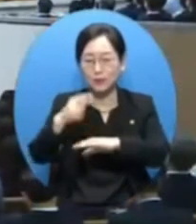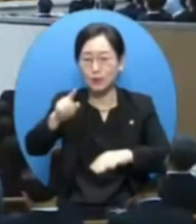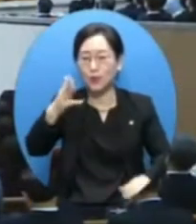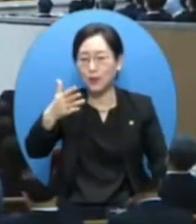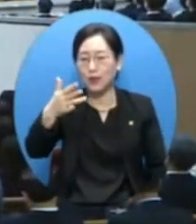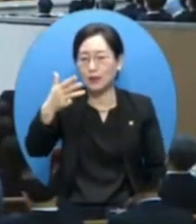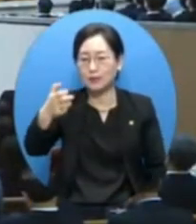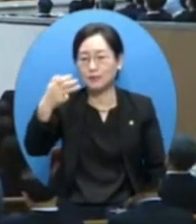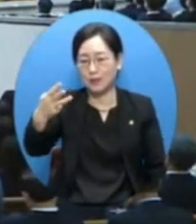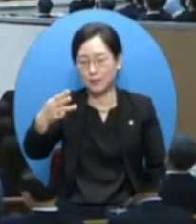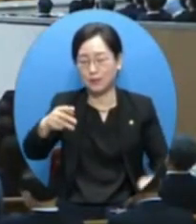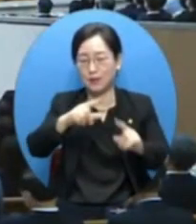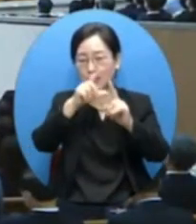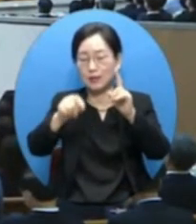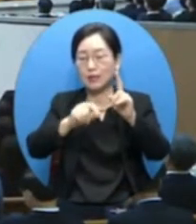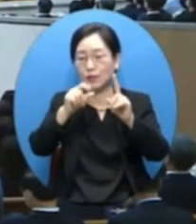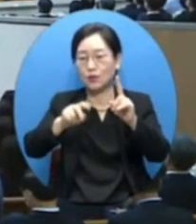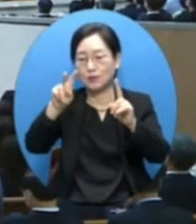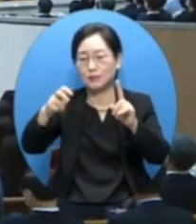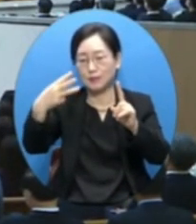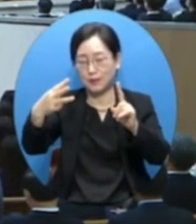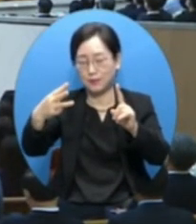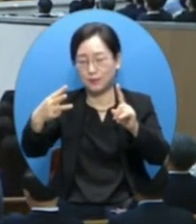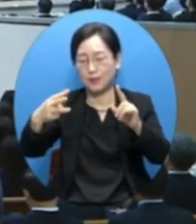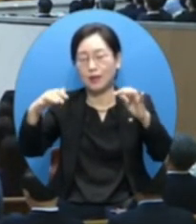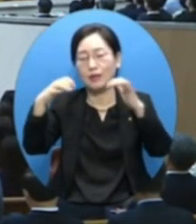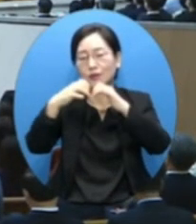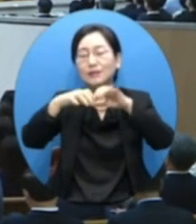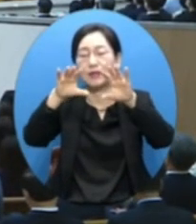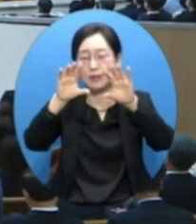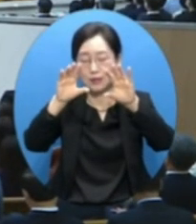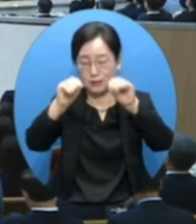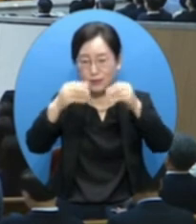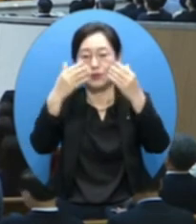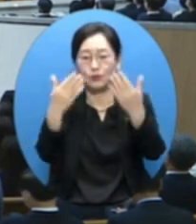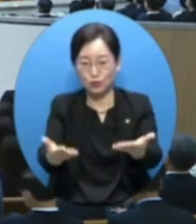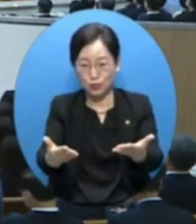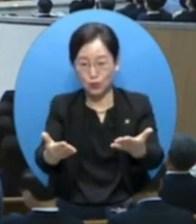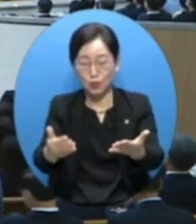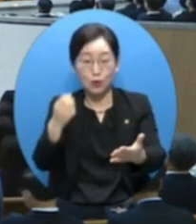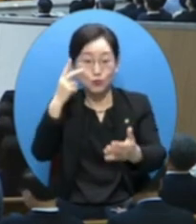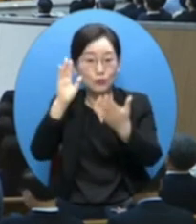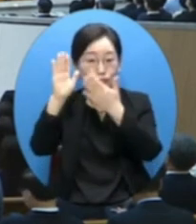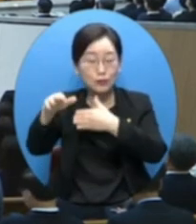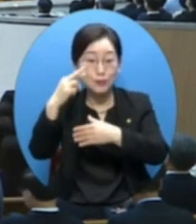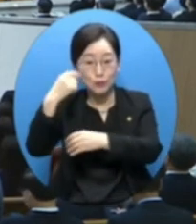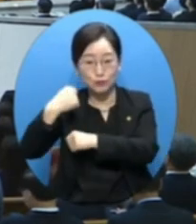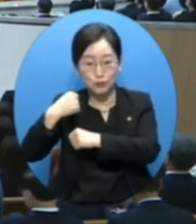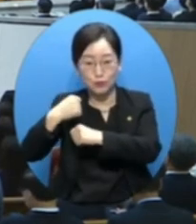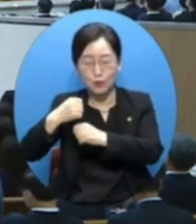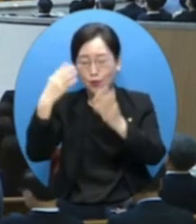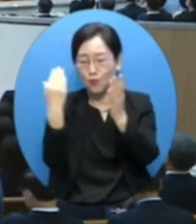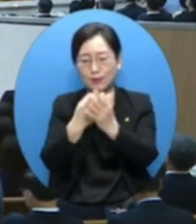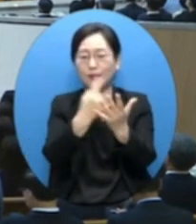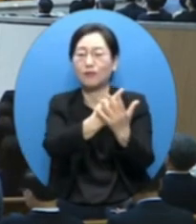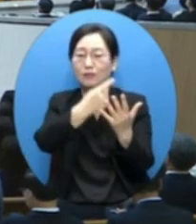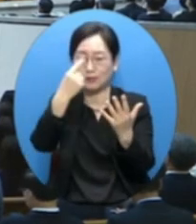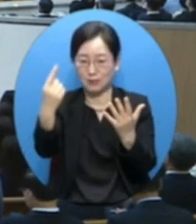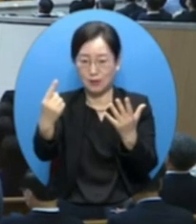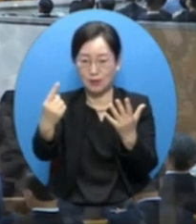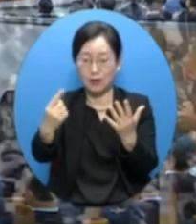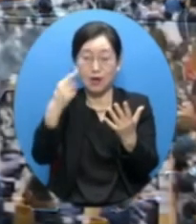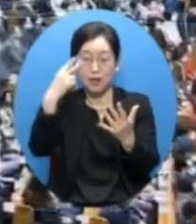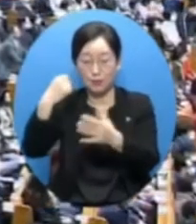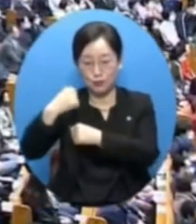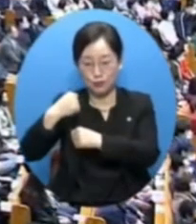1월 27일 날 휴전을 하고, 그로부터 두 달 후에 미군이 베트남에서 완전히 철수를 하면서 미군이